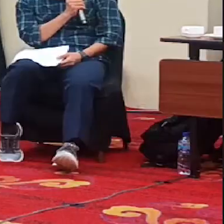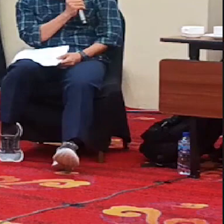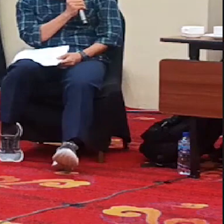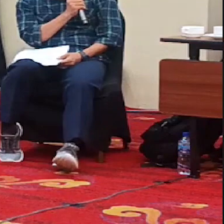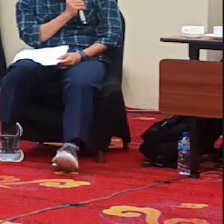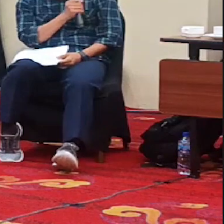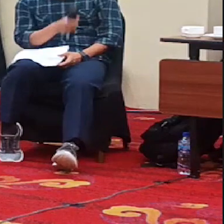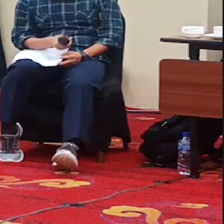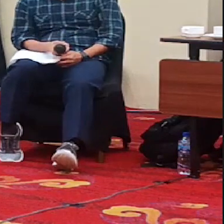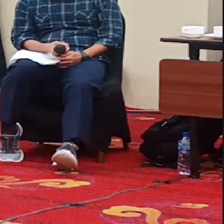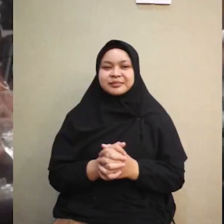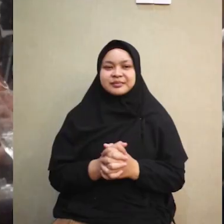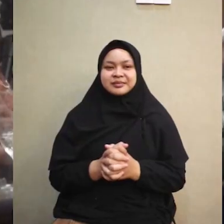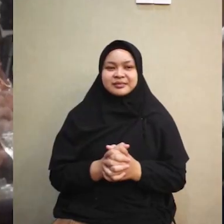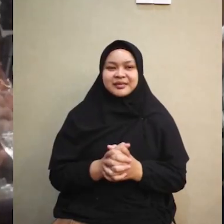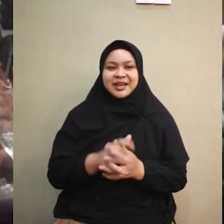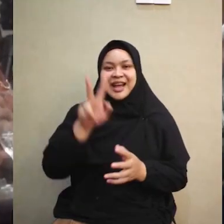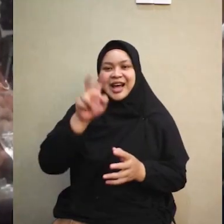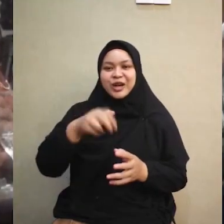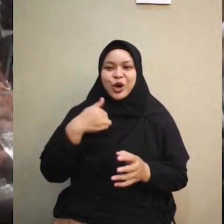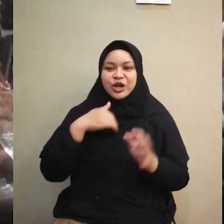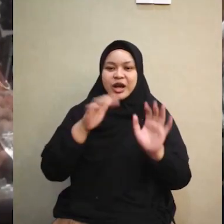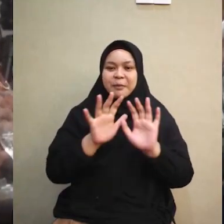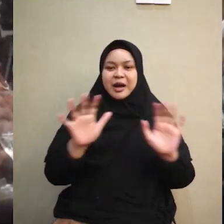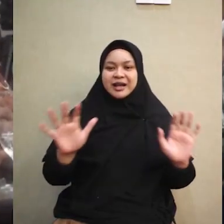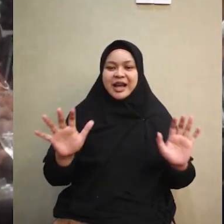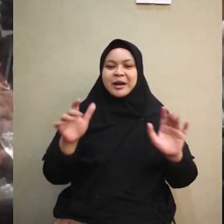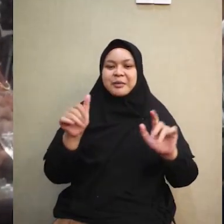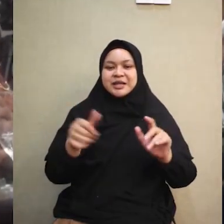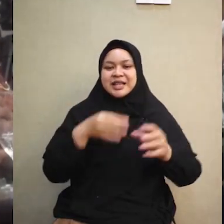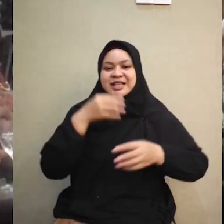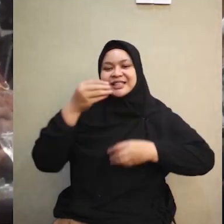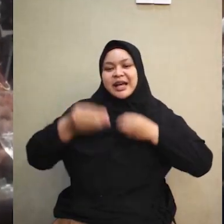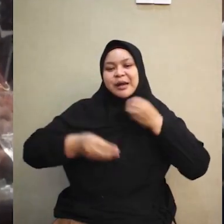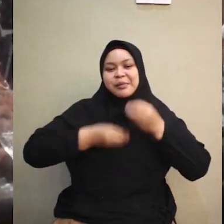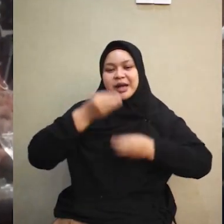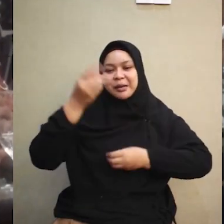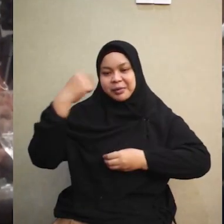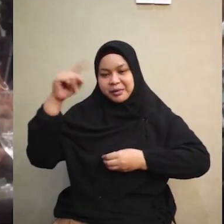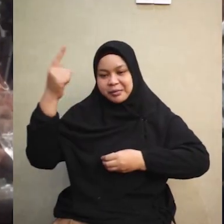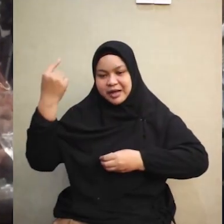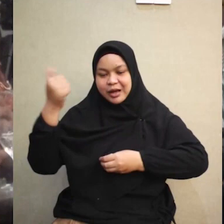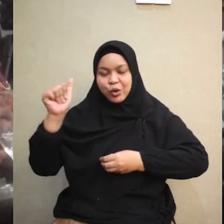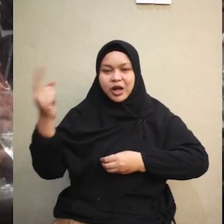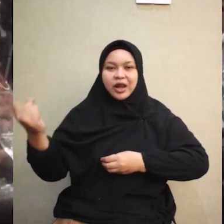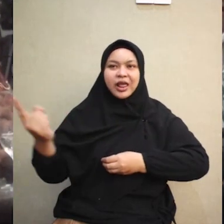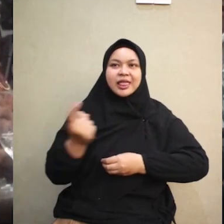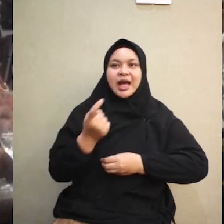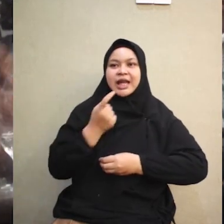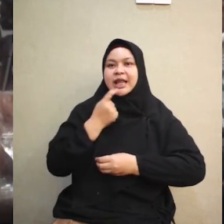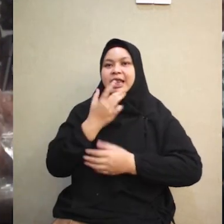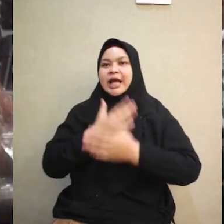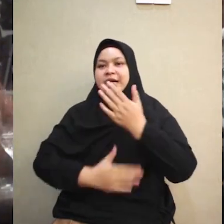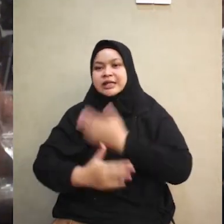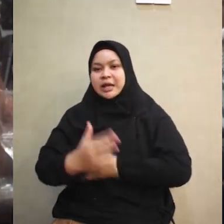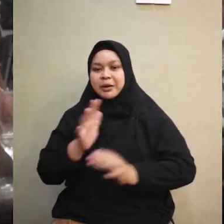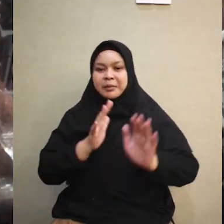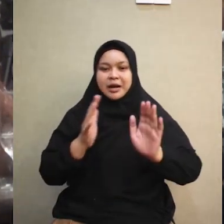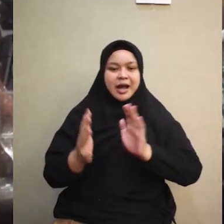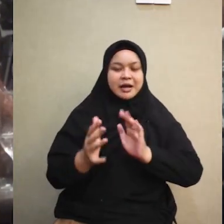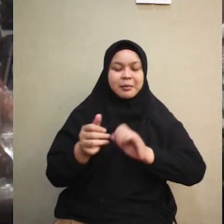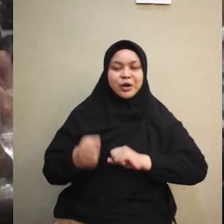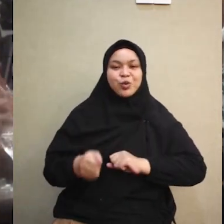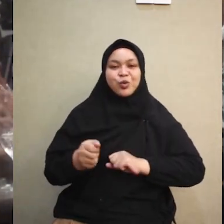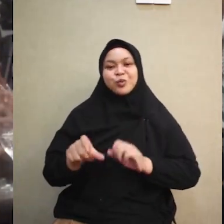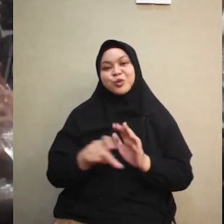gimana gitu harusnya ada banyak hal yang bisa disampaikan oleh pemerintah ketika ditanya soal disabilitas berhadapan dengan hukum